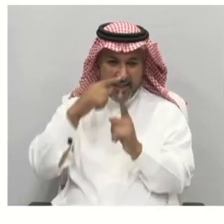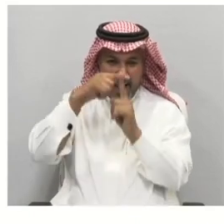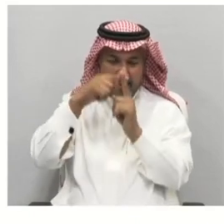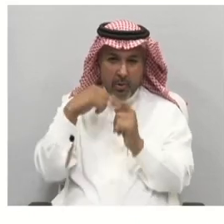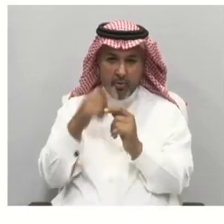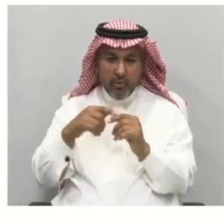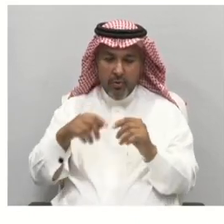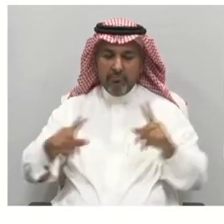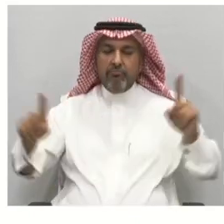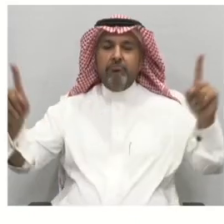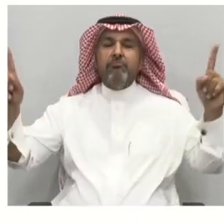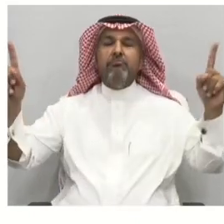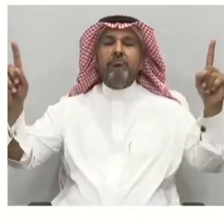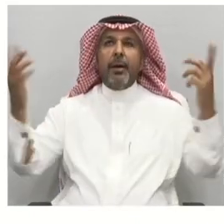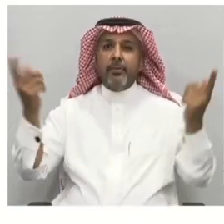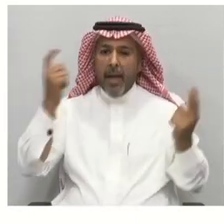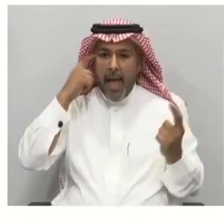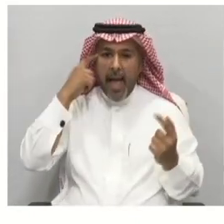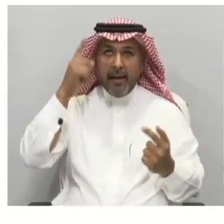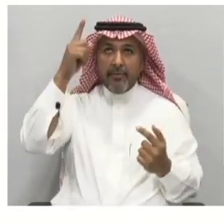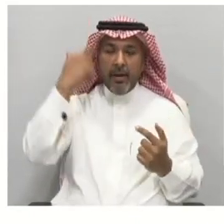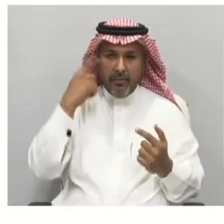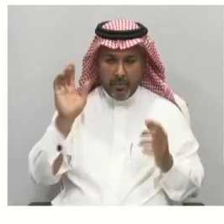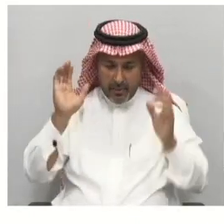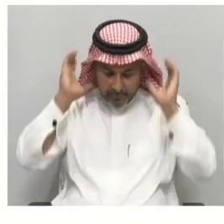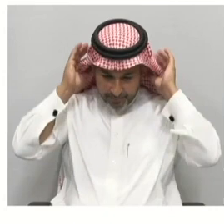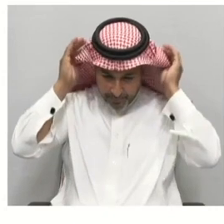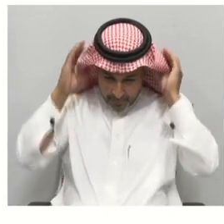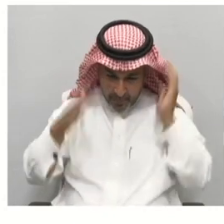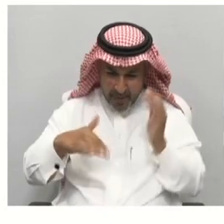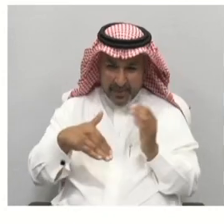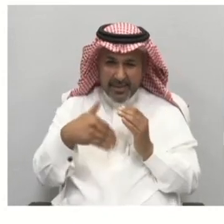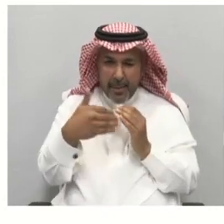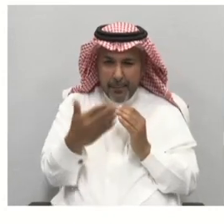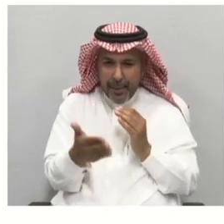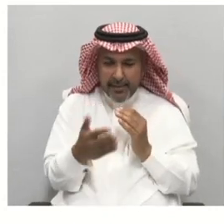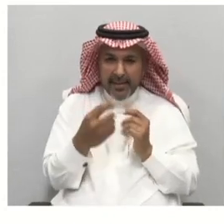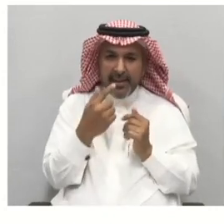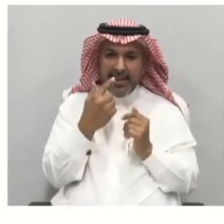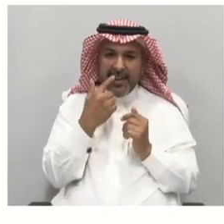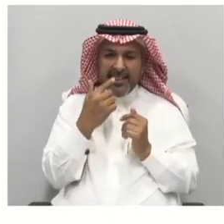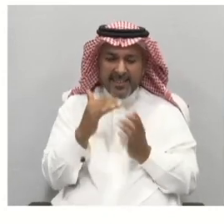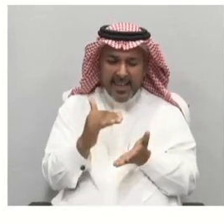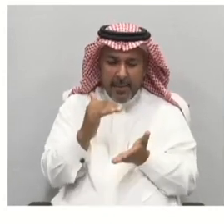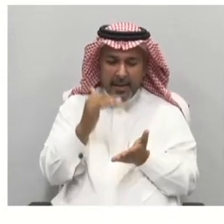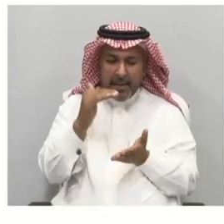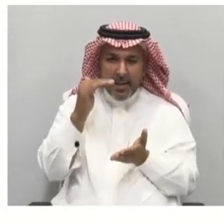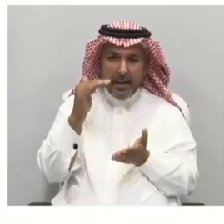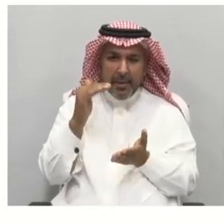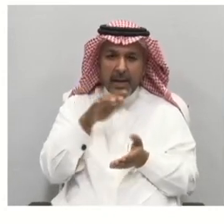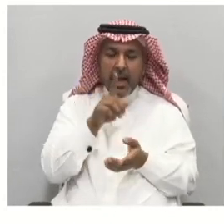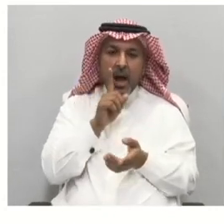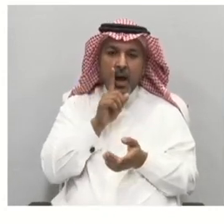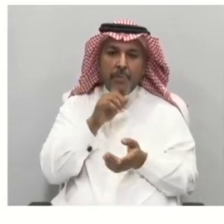مولود الا يولد على الفطره فابواه يهودانه او ينصرانه او يمجسانه تاملوا معي